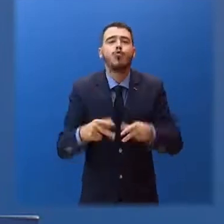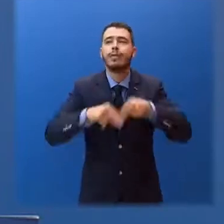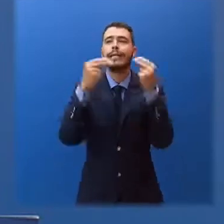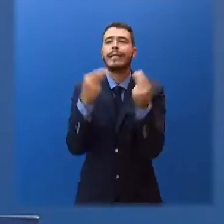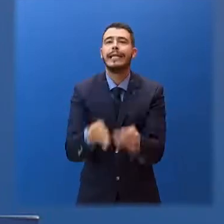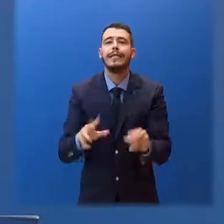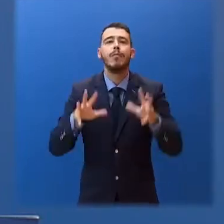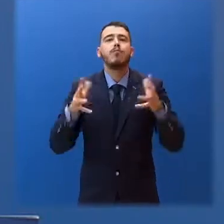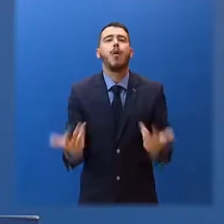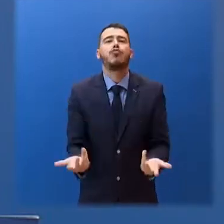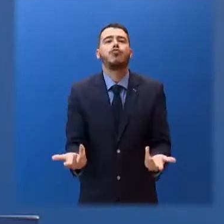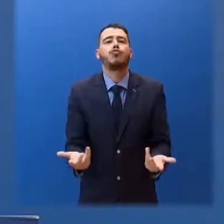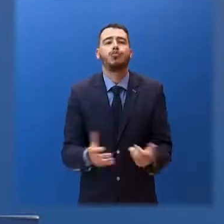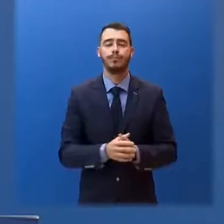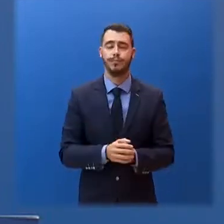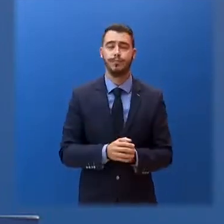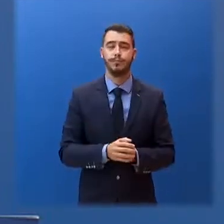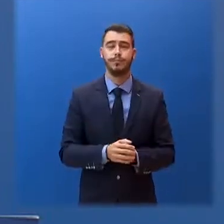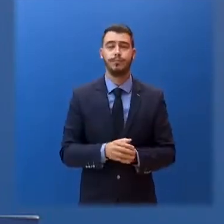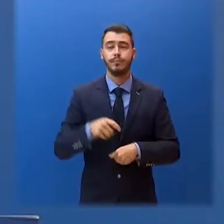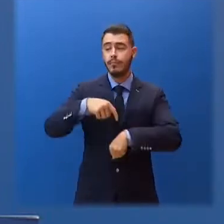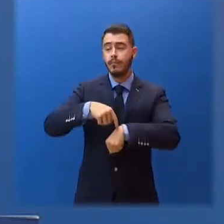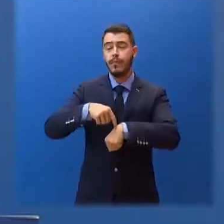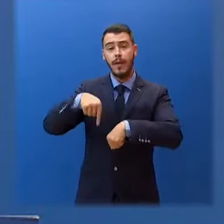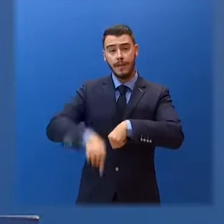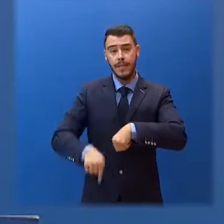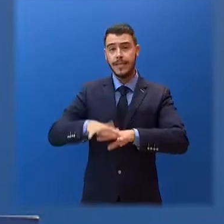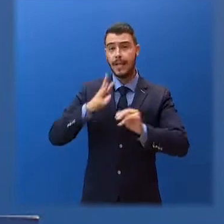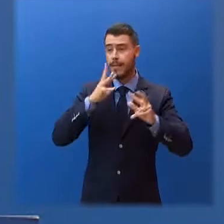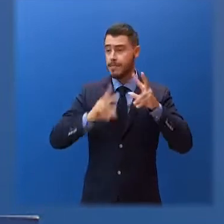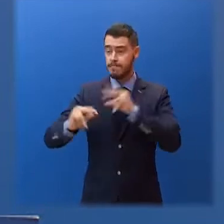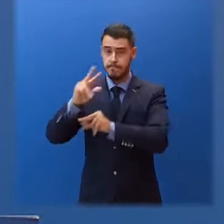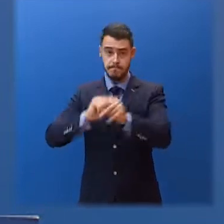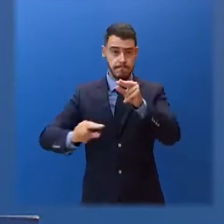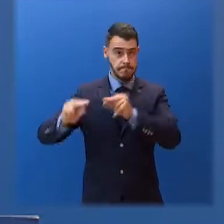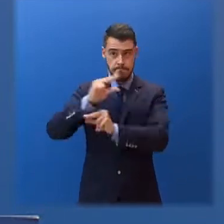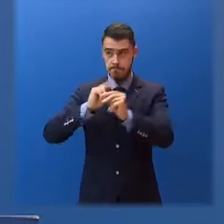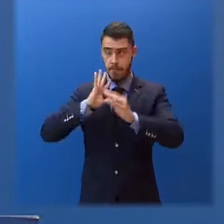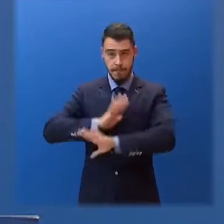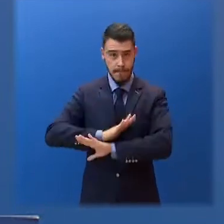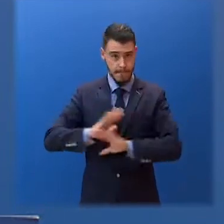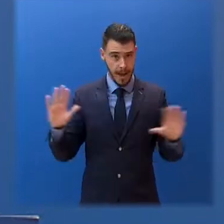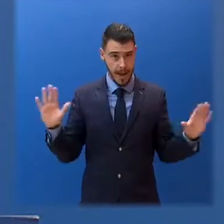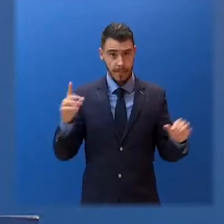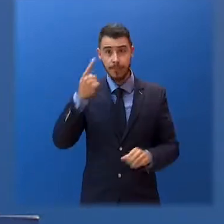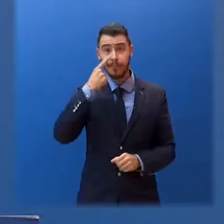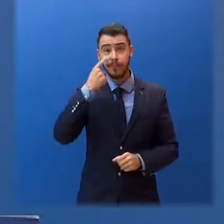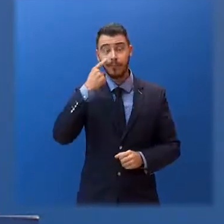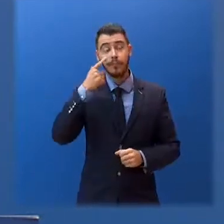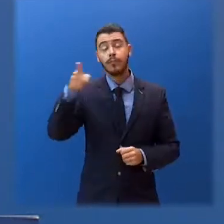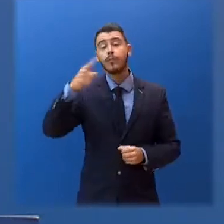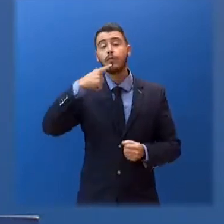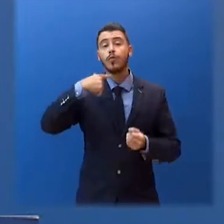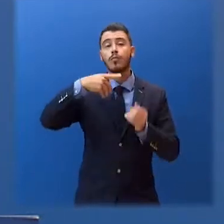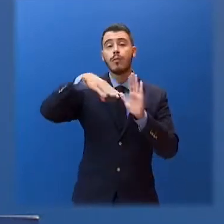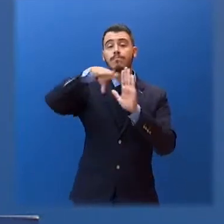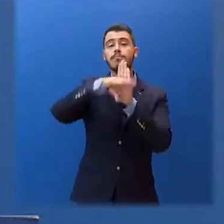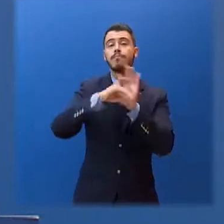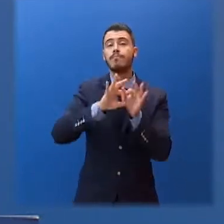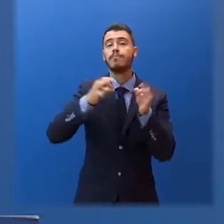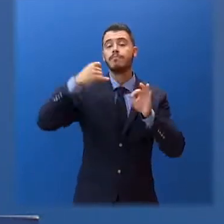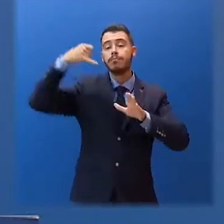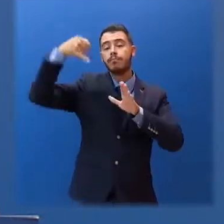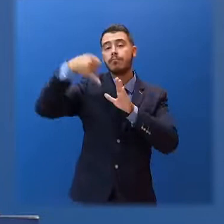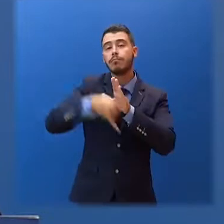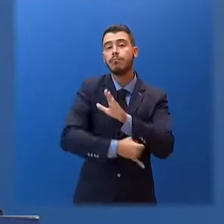πρώτες συζητήσεις για αυτό το θέμα. Περιμένουμε να δούμε το οριστικό πλαίσιο, το αναλυτικό πλαίσιο αυτής της πρωτοβουλίας για να τοποθετηθούμε